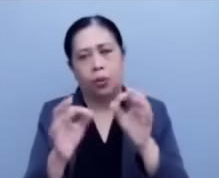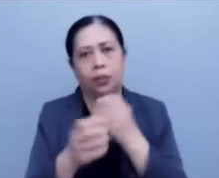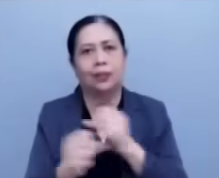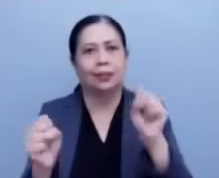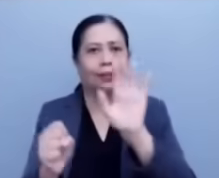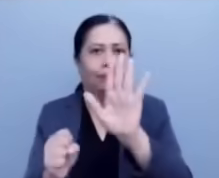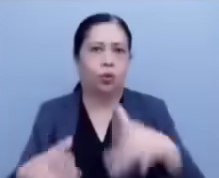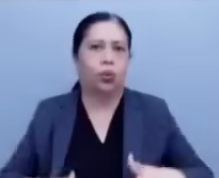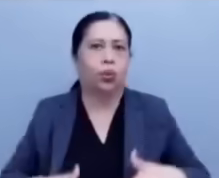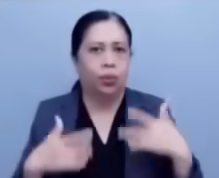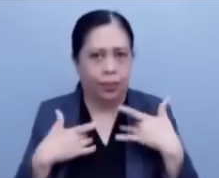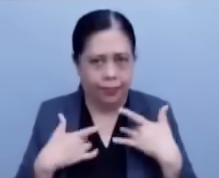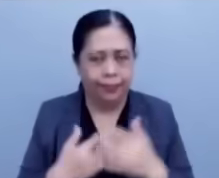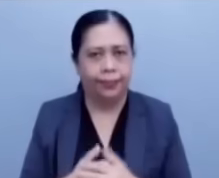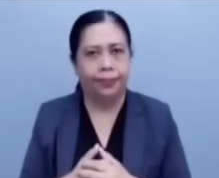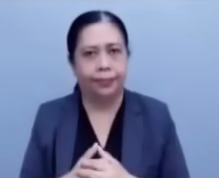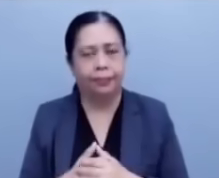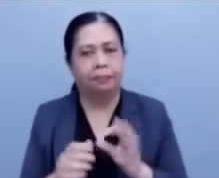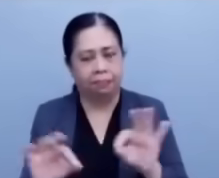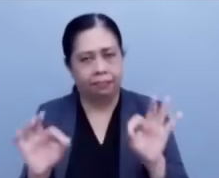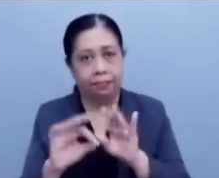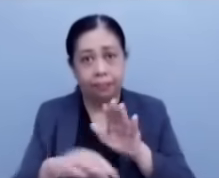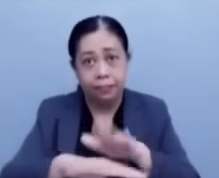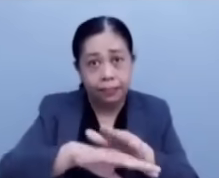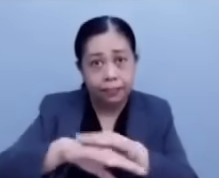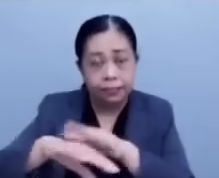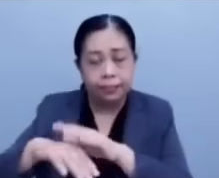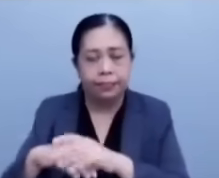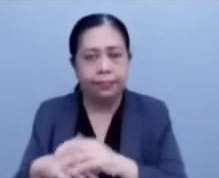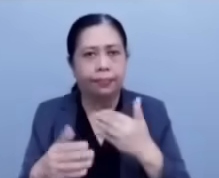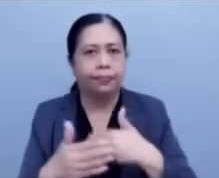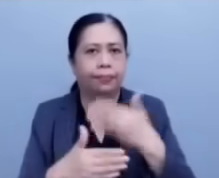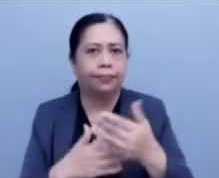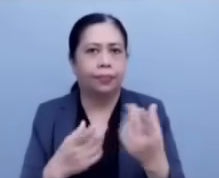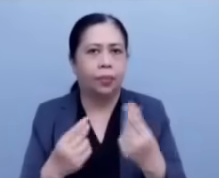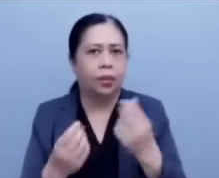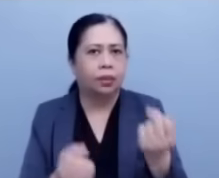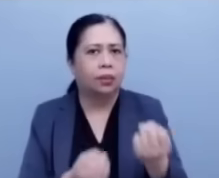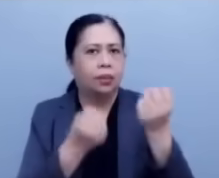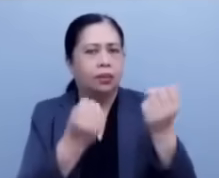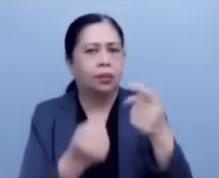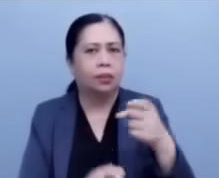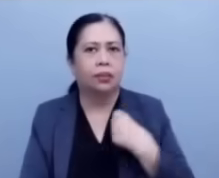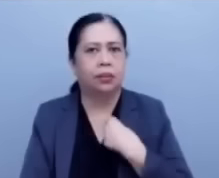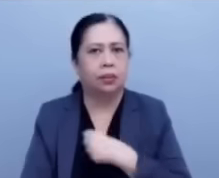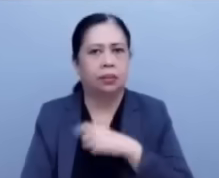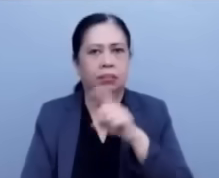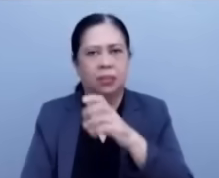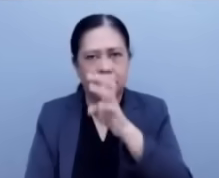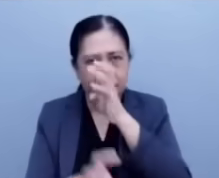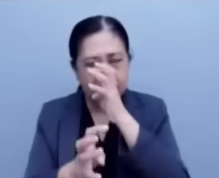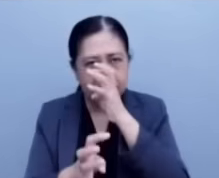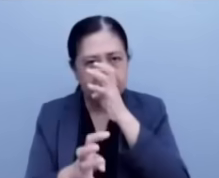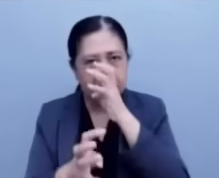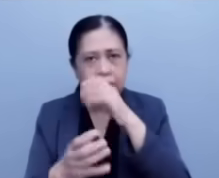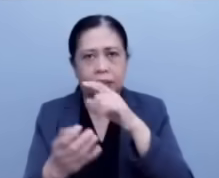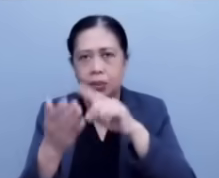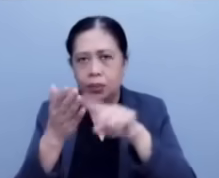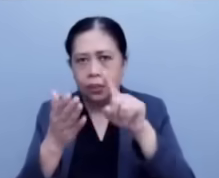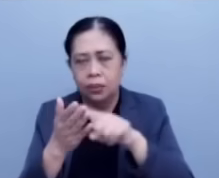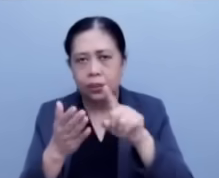buhay natin. Malagang paalala po yan. Mapunta naman po tayo sa panukala ng mga senador na higpitan yung screening process sa mga pulis, lalo na